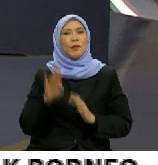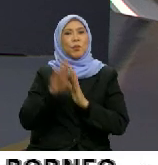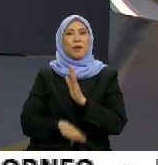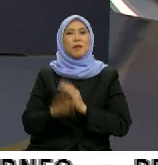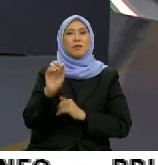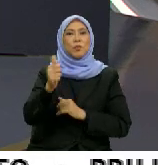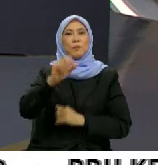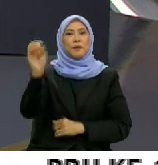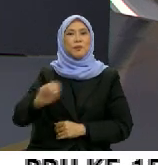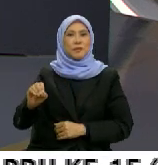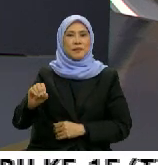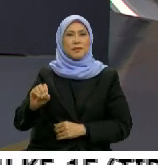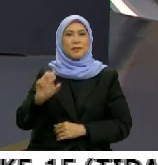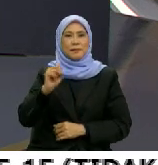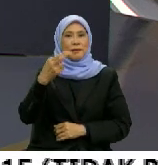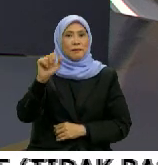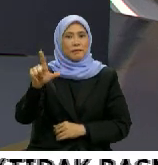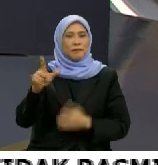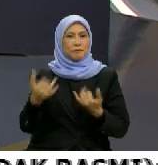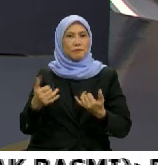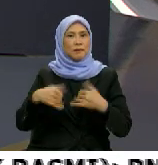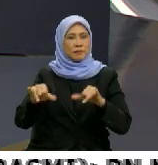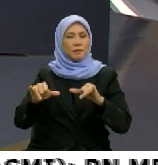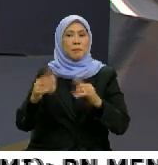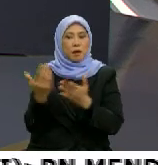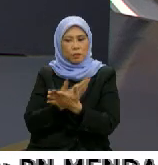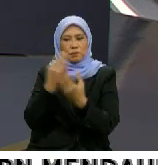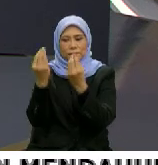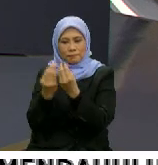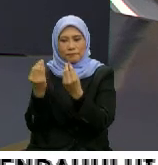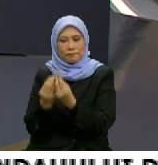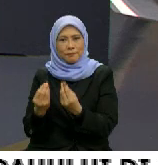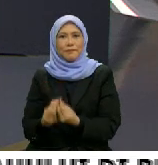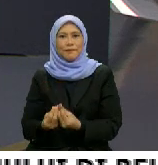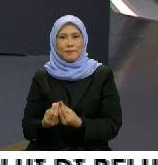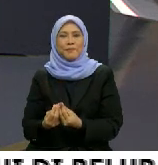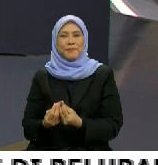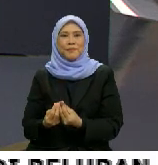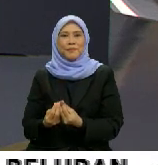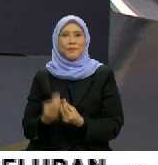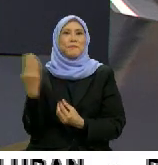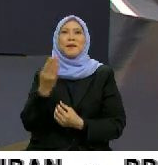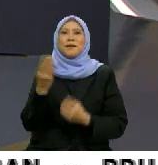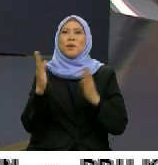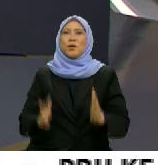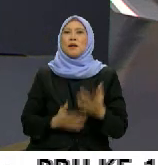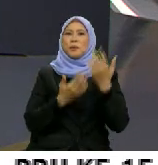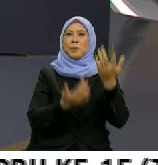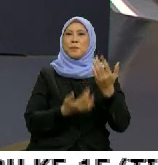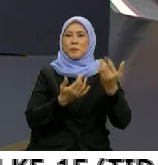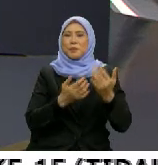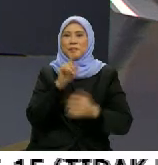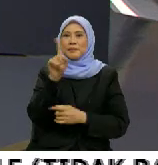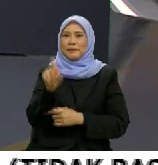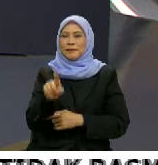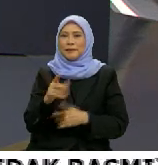daripada 10% buat masa ni, Syahril. Ya. Jadi masih jauh baru mengira kerana dramanya sentiasa saja orang ternanti-nanti dan